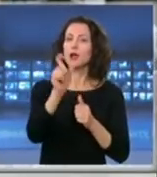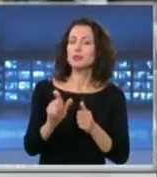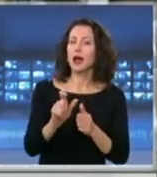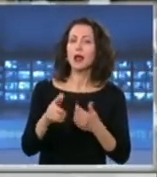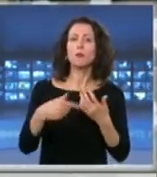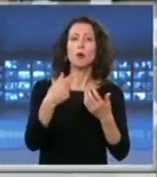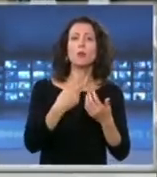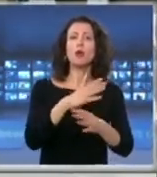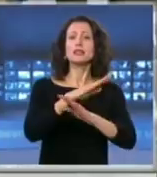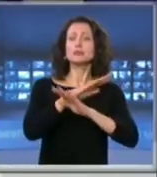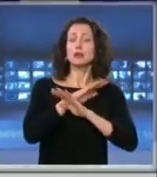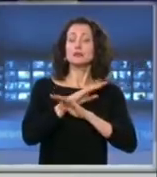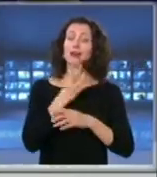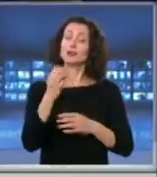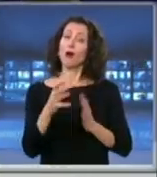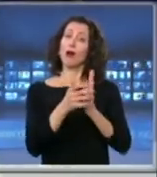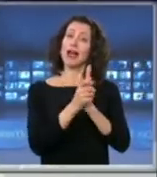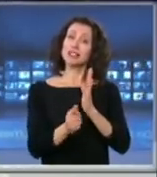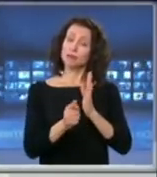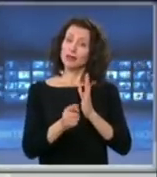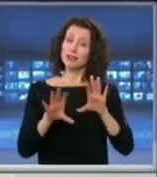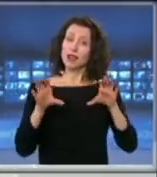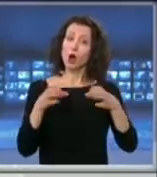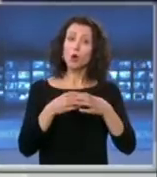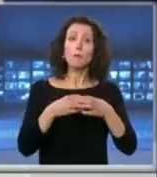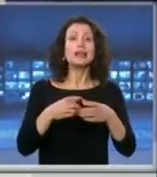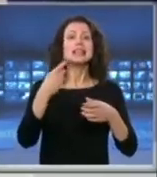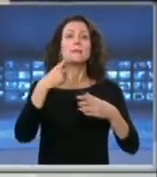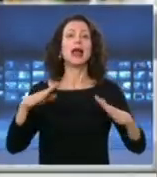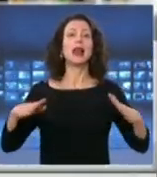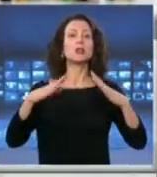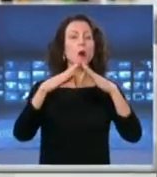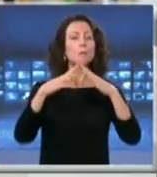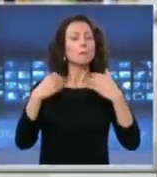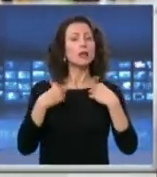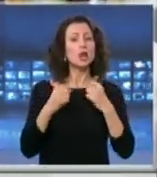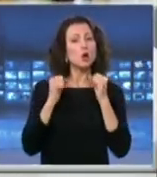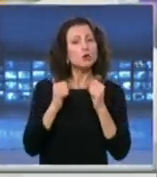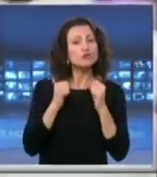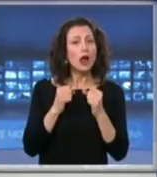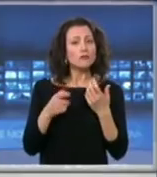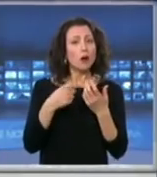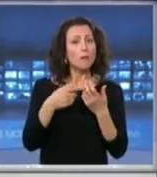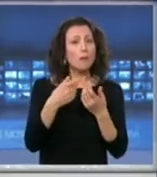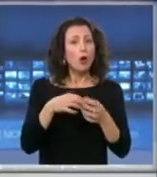смъртните случаи, но експертната група на Белия дом обяви, че очаква броят на заразените да започне да намалява.